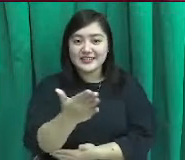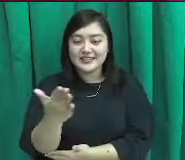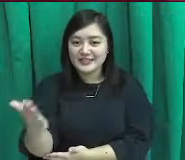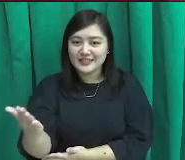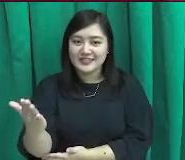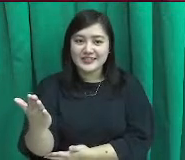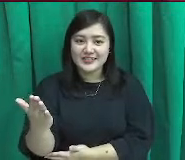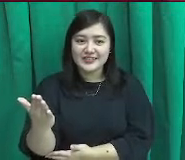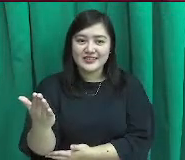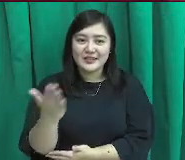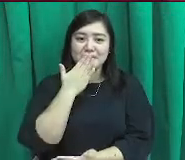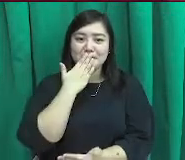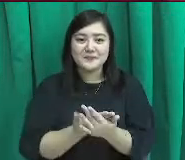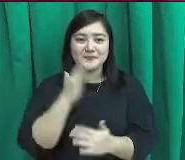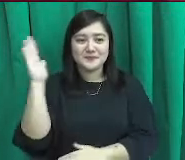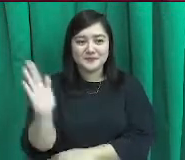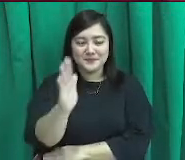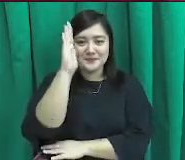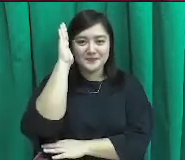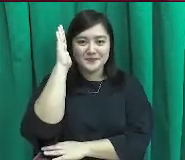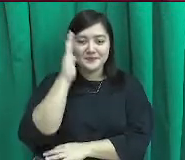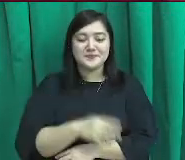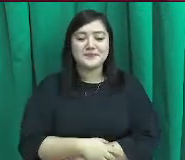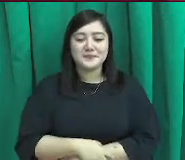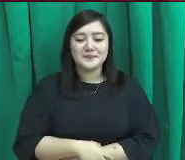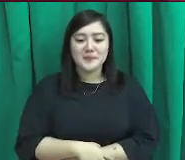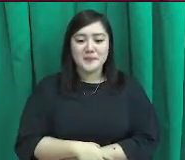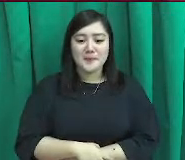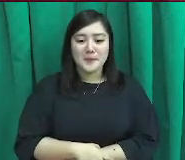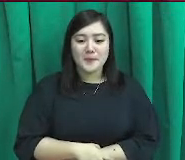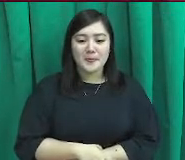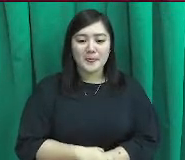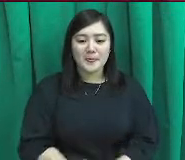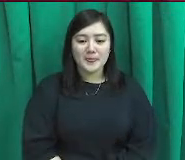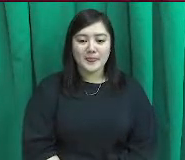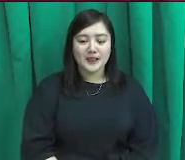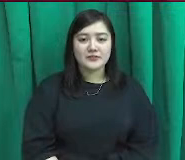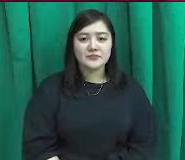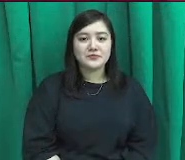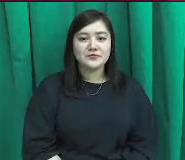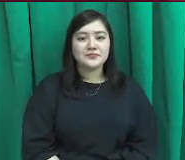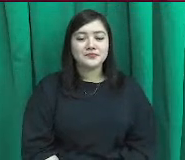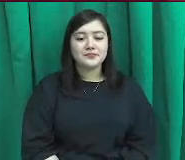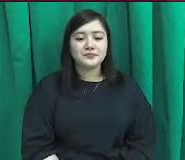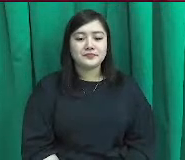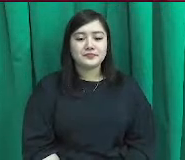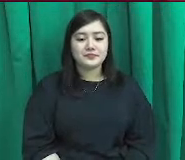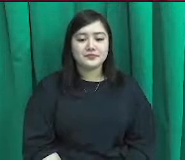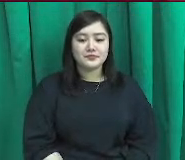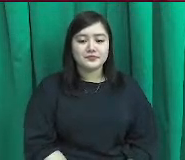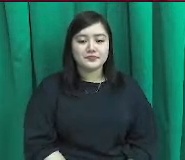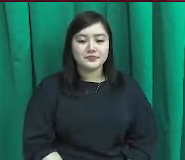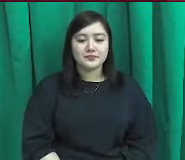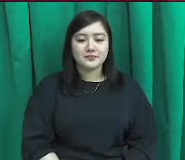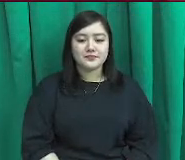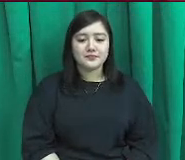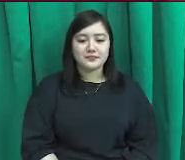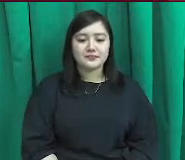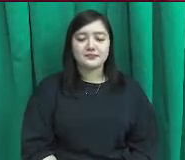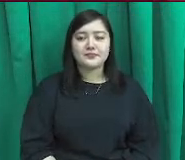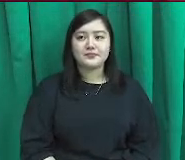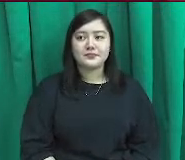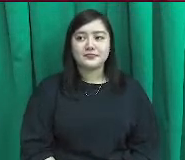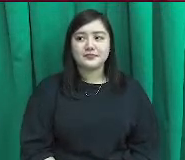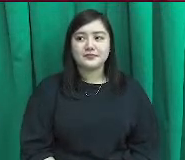ng isang magandang tanghali. Amen! And of course, I would not miss to greet also, bagamat maaring ngayon ay